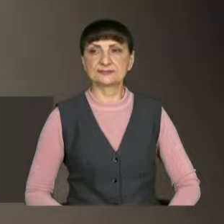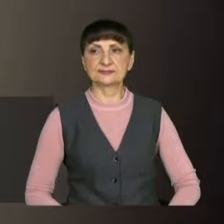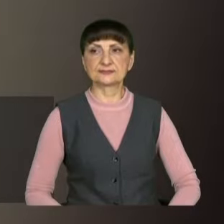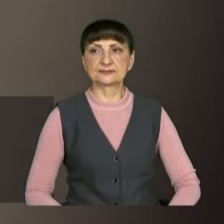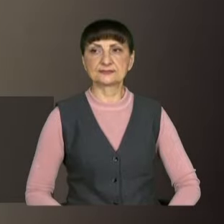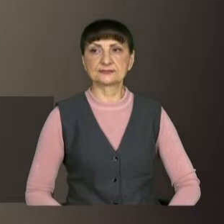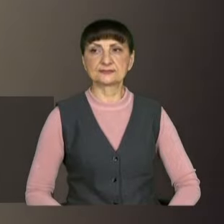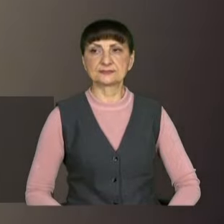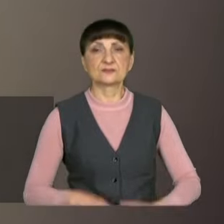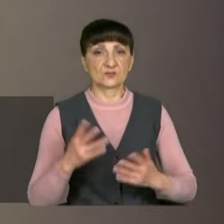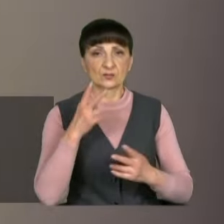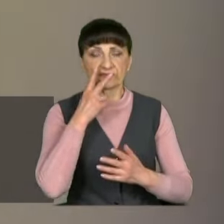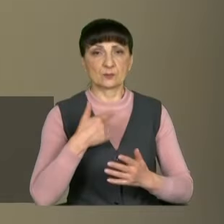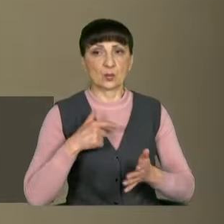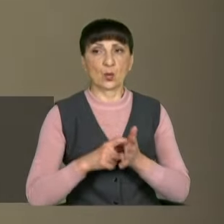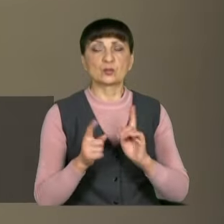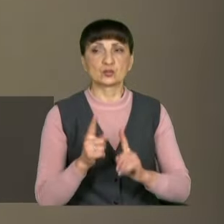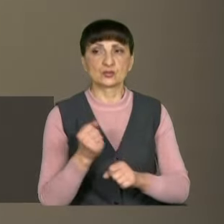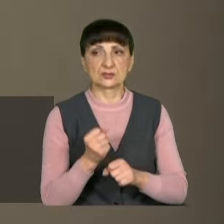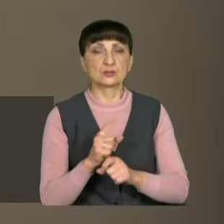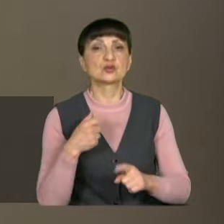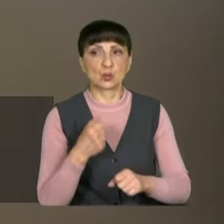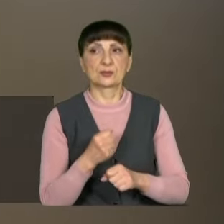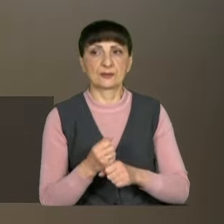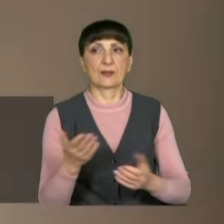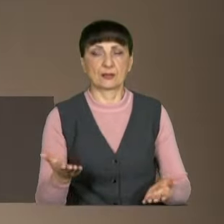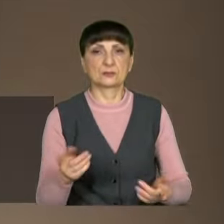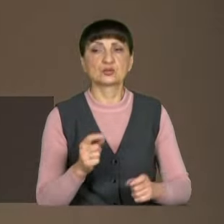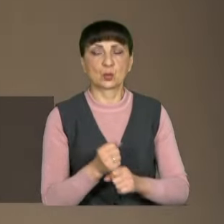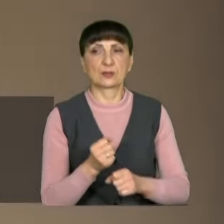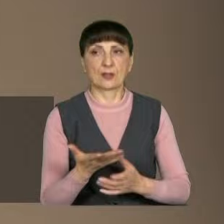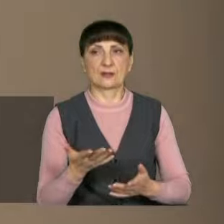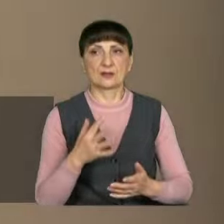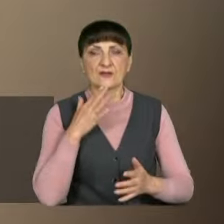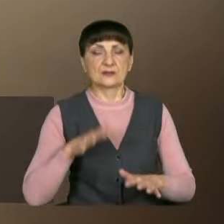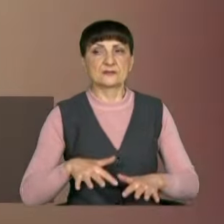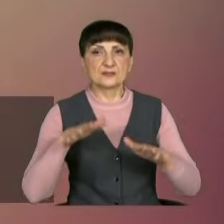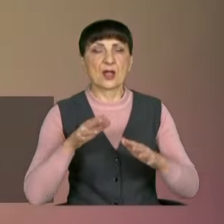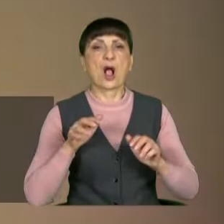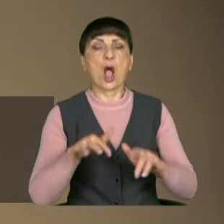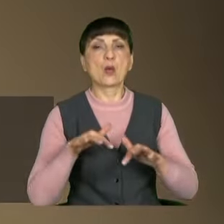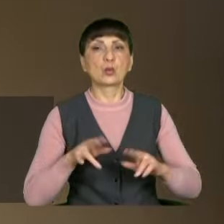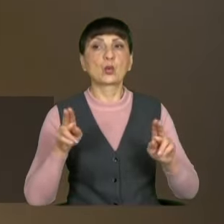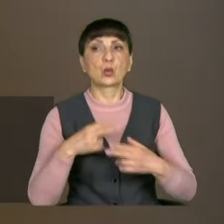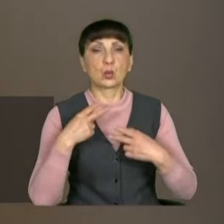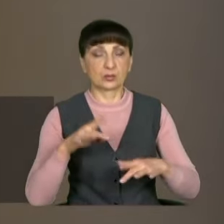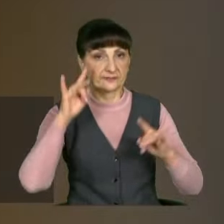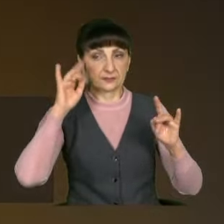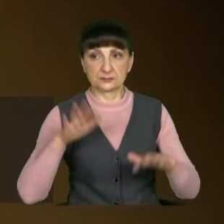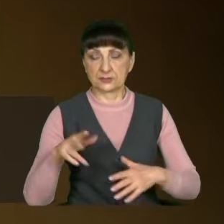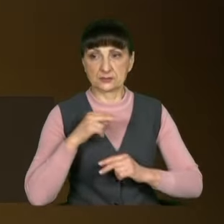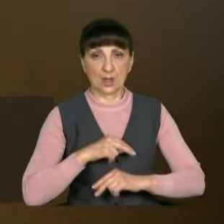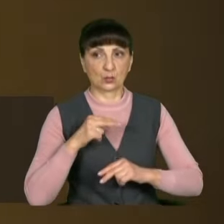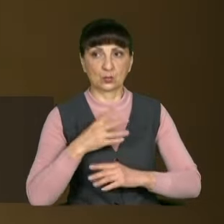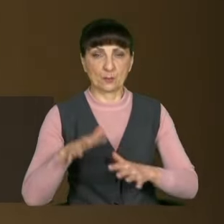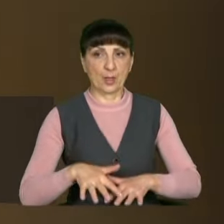делать, братан? Что нам делать? Смотри. Потоп в компьютерном клубе застал врасплох посетителей и сотрудников.